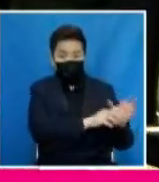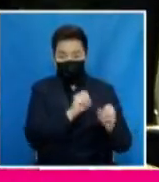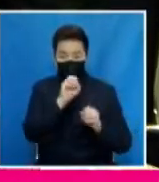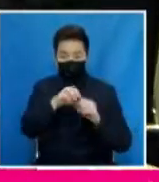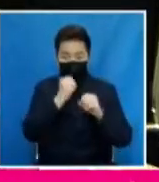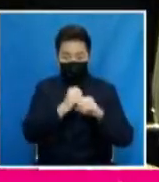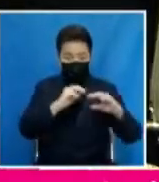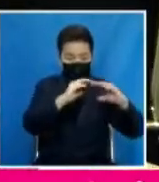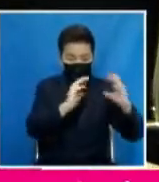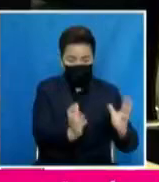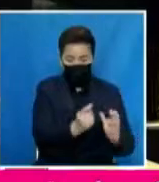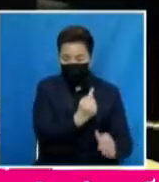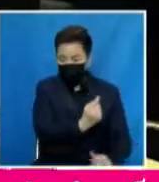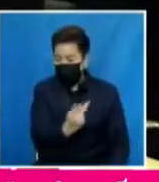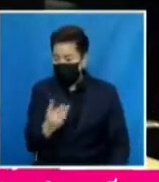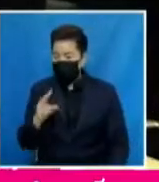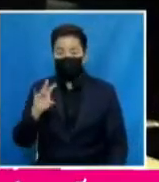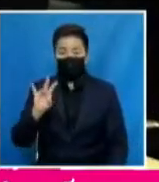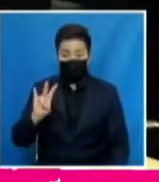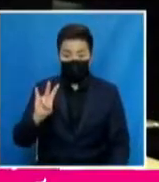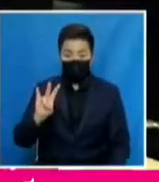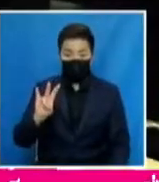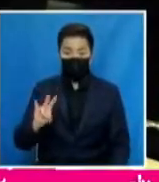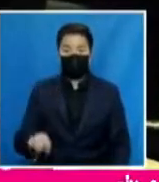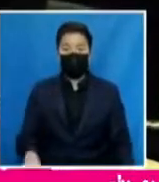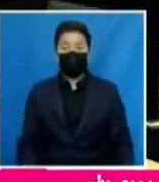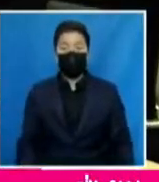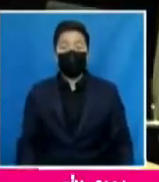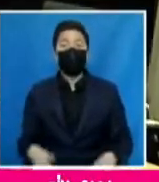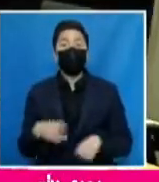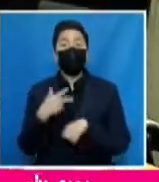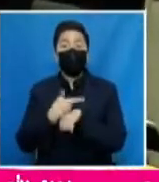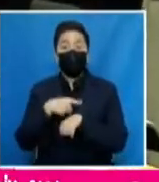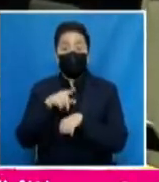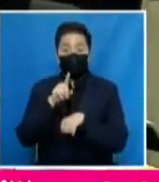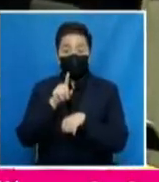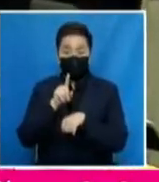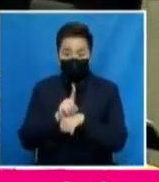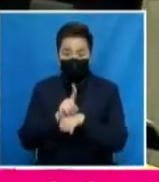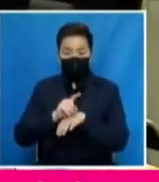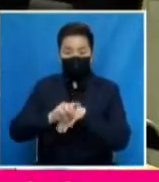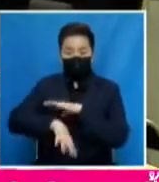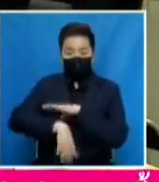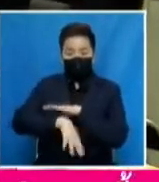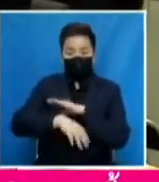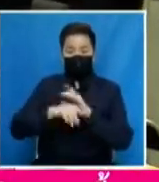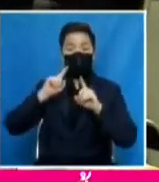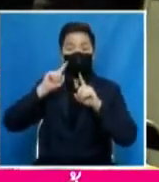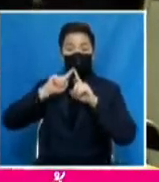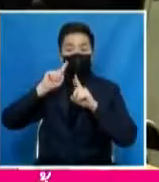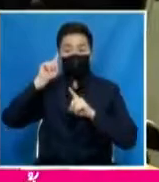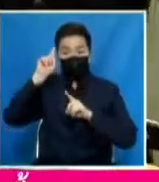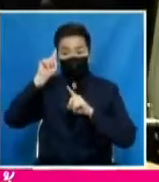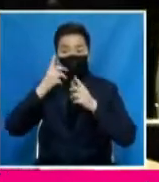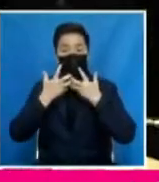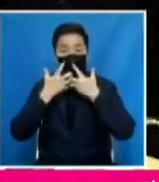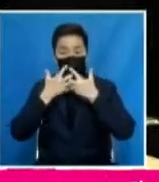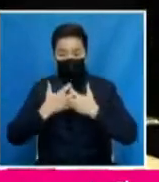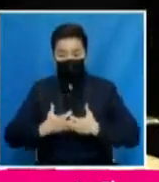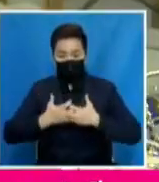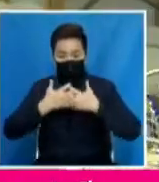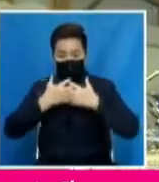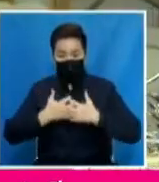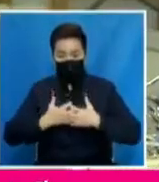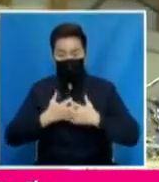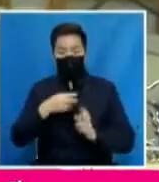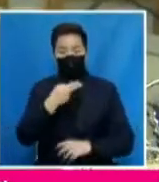มัติจำนวน7เครื่องค่ะประธานกรรมการสุ่มจับลูกบอลพลาสติกลูกที่1ใช้กับเครื่องออกรางวัลไฟฟ้าอัตโนมั